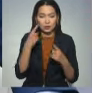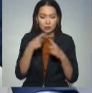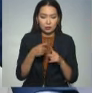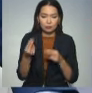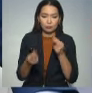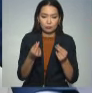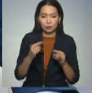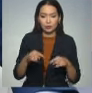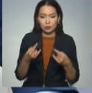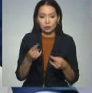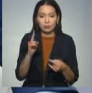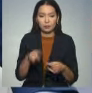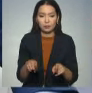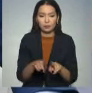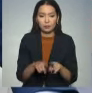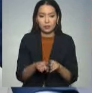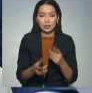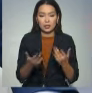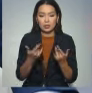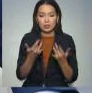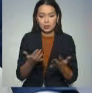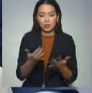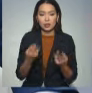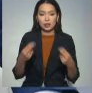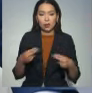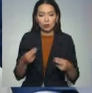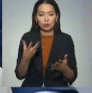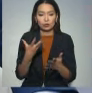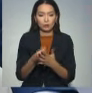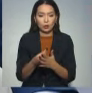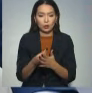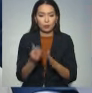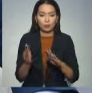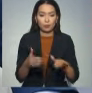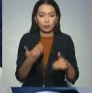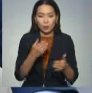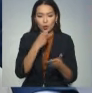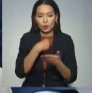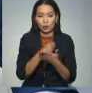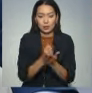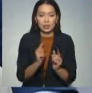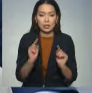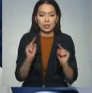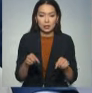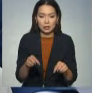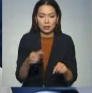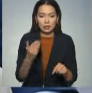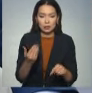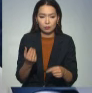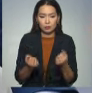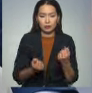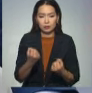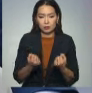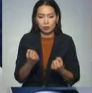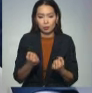госномер, а также, если требуется, таможенные пошлины. После утверждения регистрации владельцу